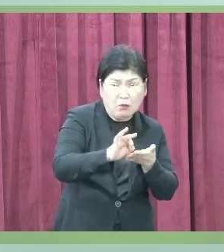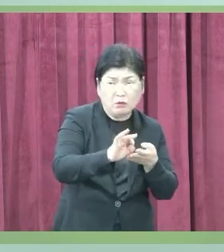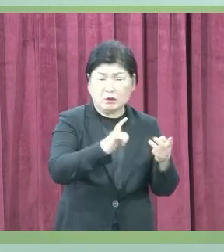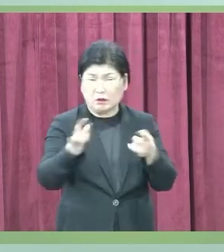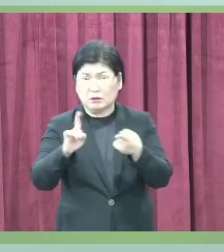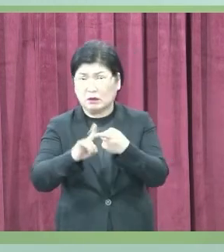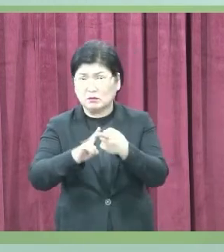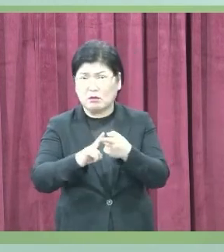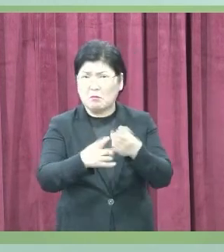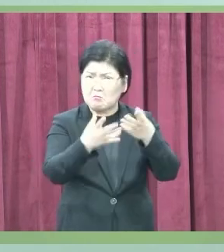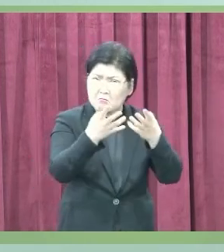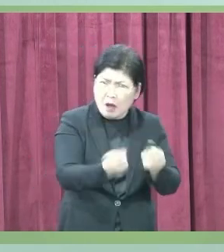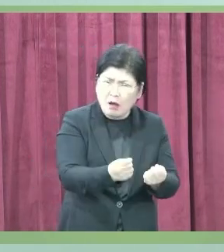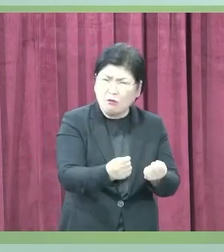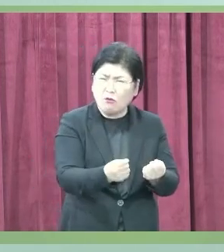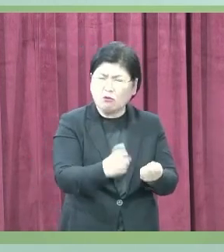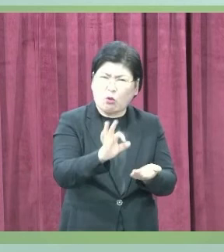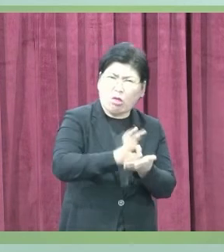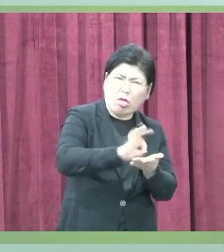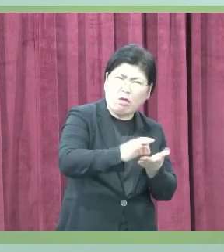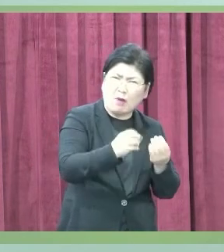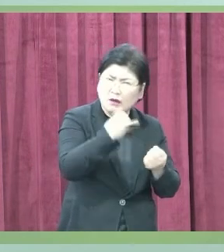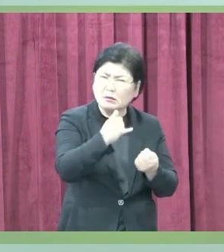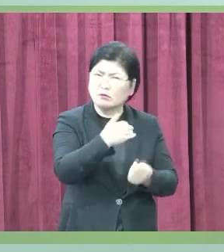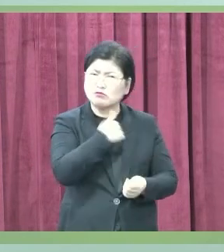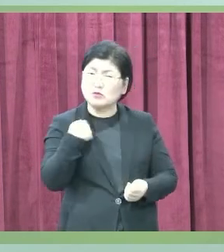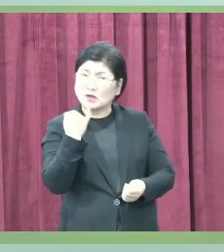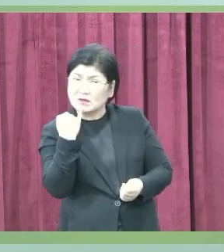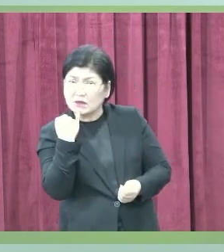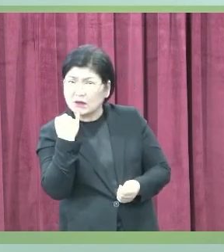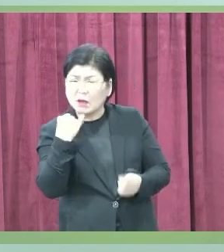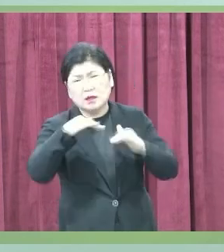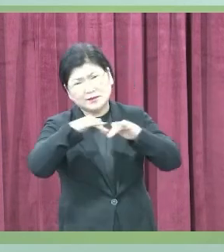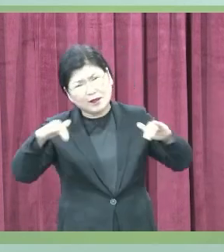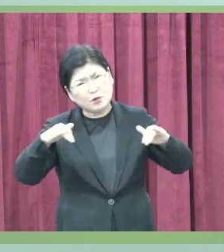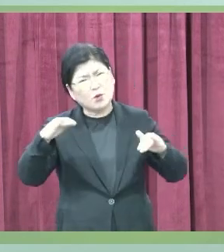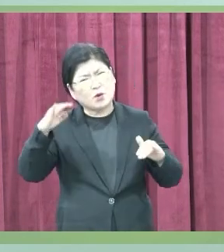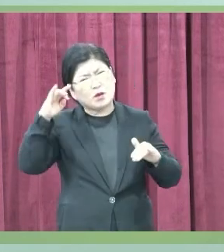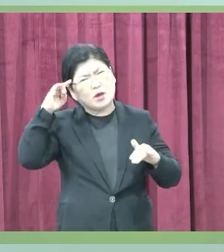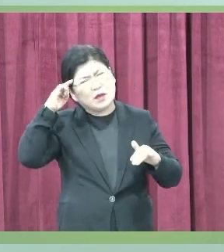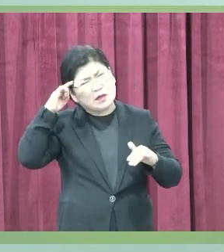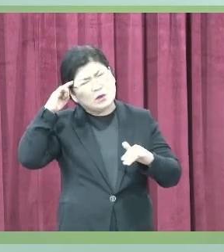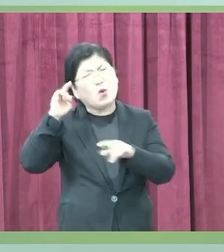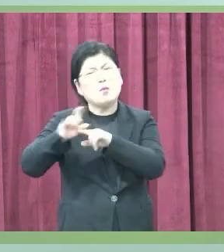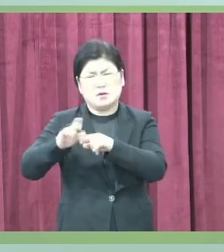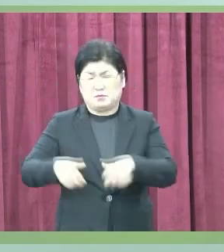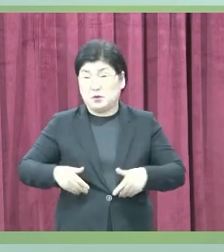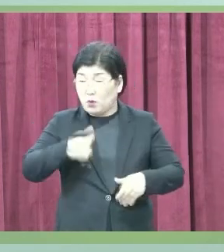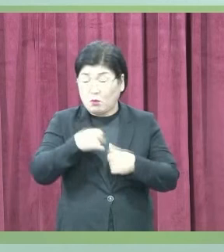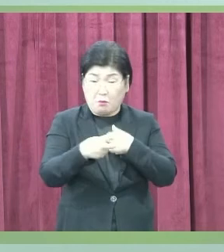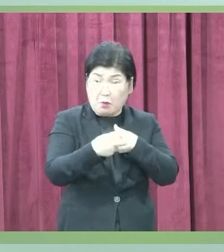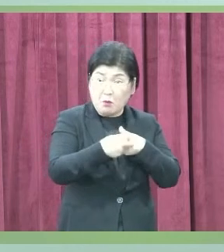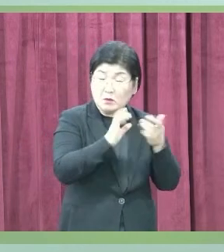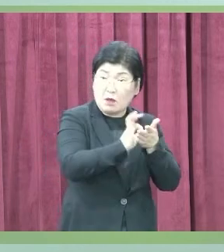높은데 이게 과연 충분한가의 문제는 다른 문제이기 때문에 이 부분에 대해서는 달리 생각을 해봐야 되고요. 의료 이용 같은 경우는 외래는